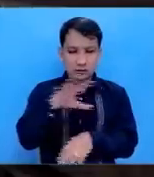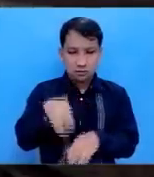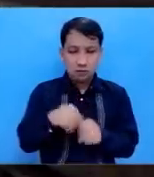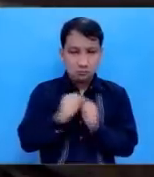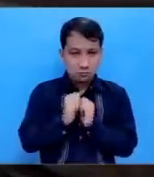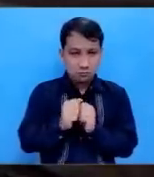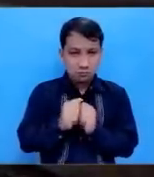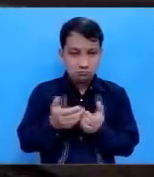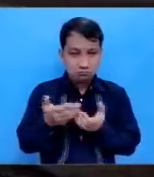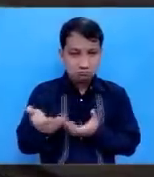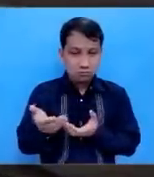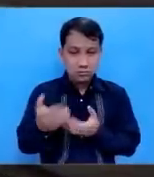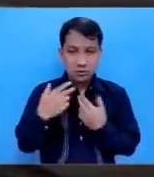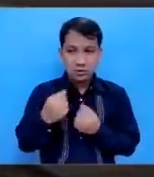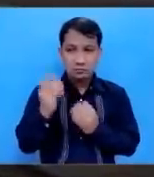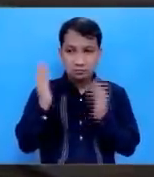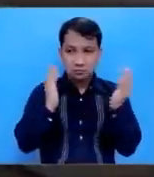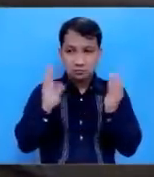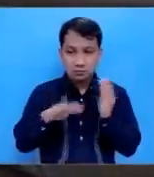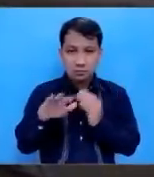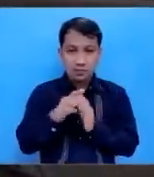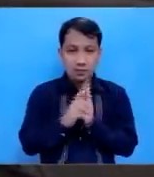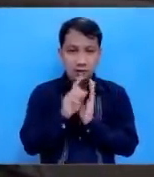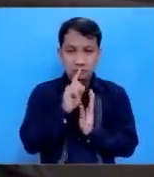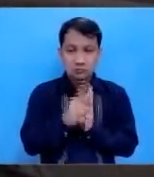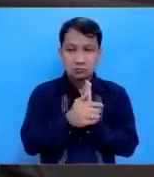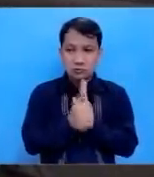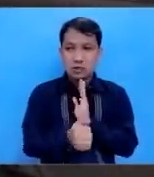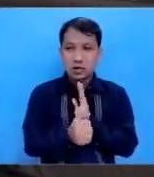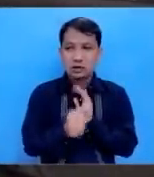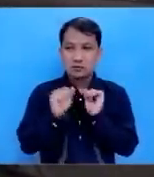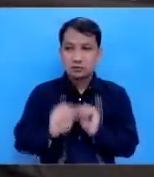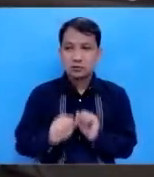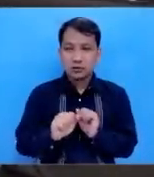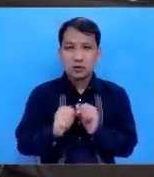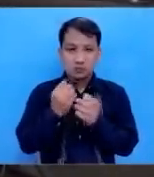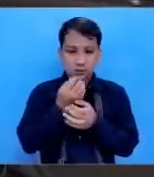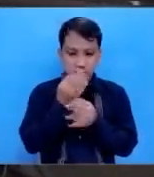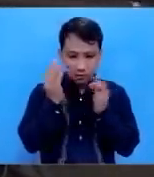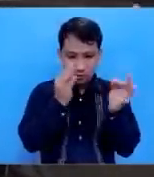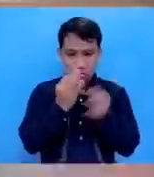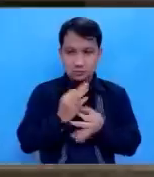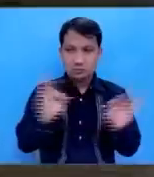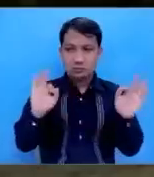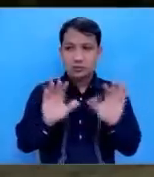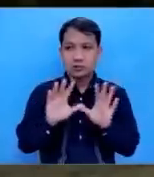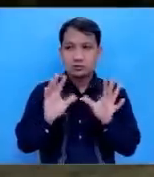sa ng health services efficiently at naging drug-free ang mga barangay mo.